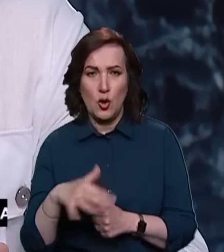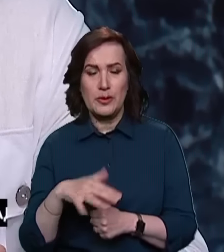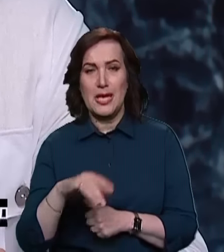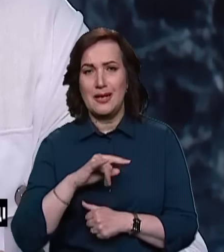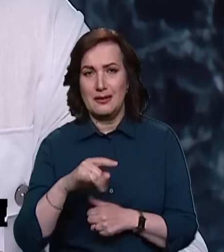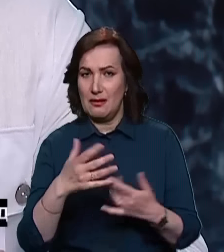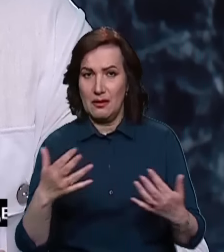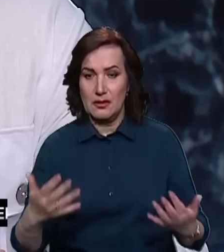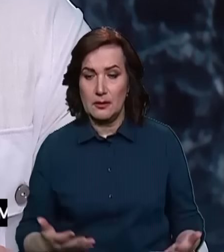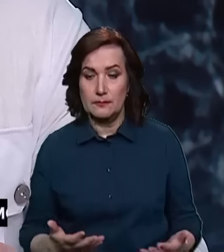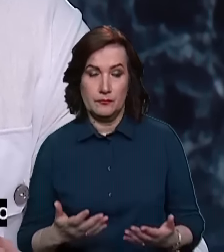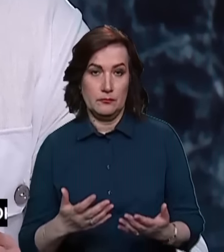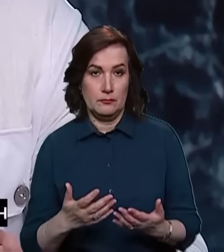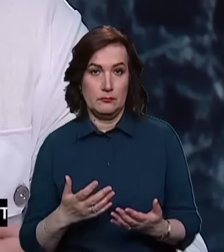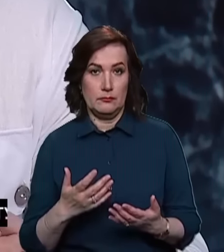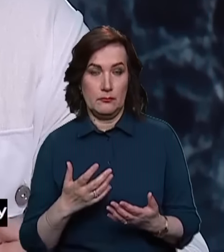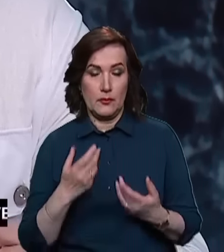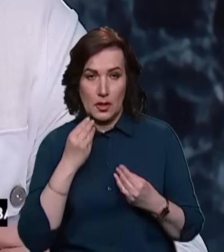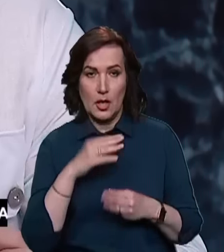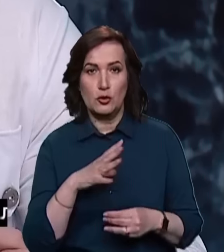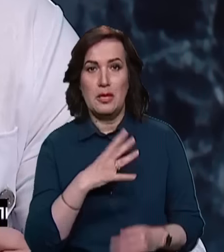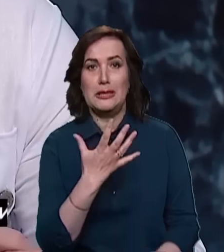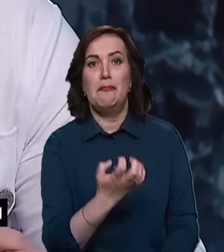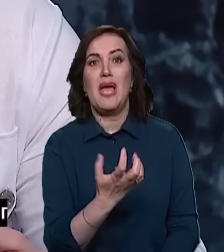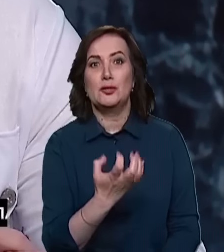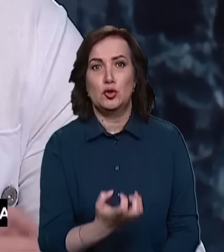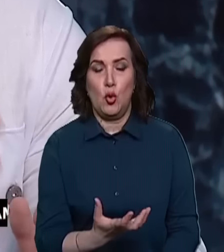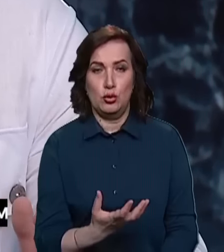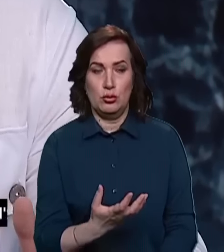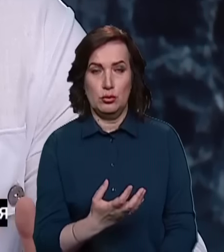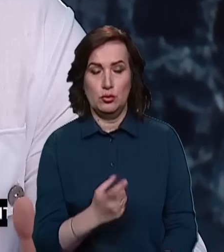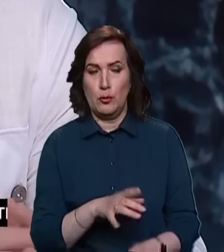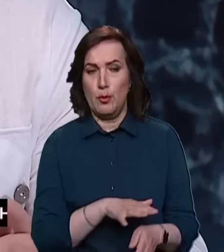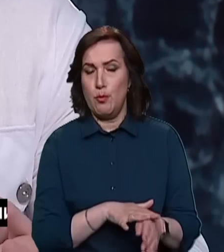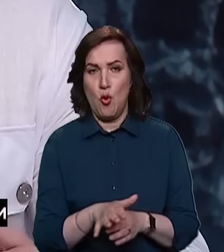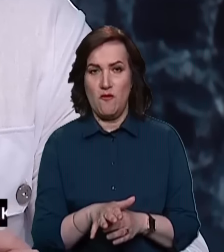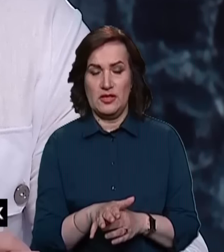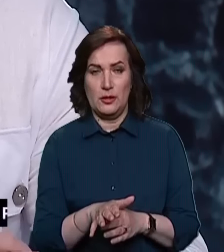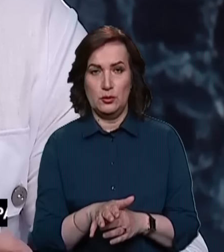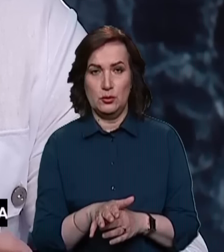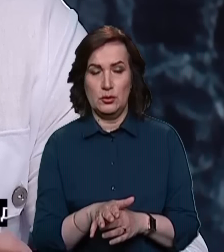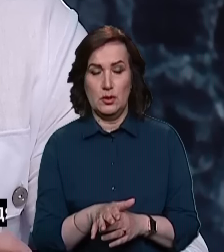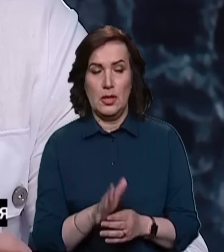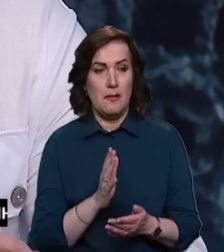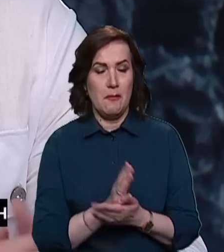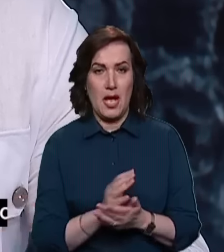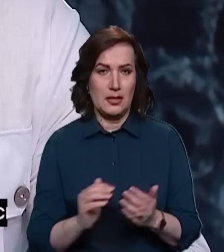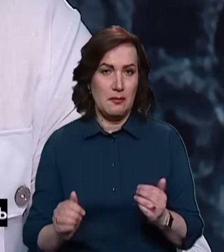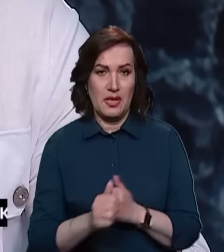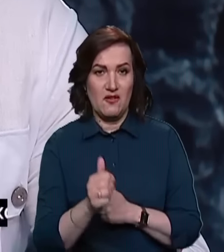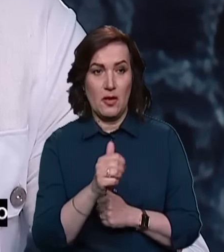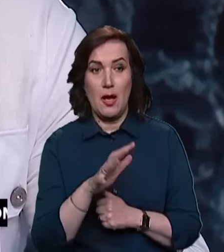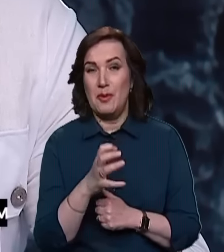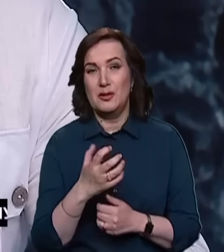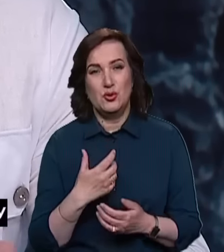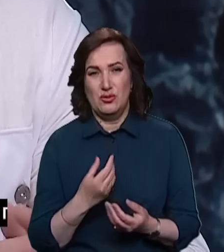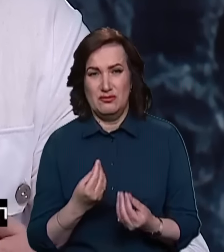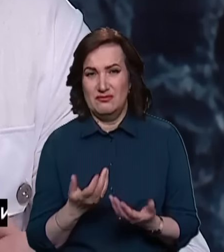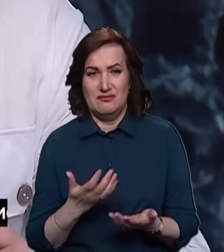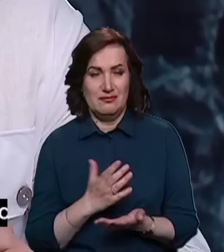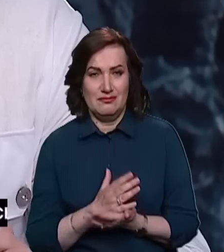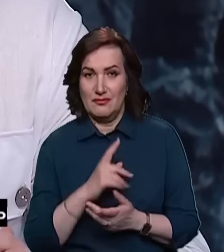і таке інше, то я б завжди б казав, щоб краще мати 500 для того, щоб повністю, значить, повністю мати перевагу, але 500 ми не будемо